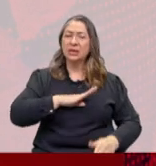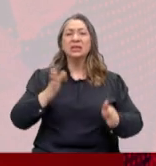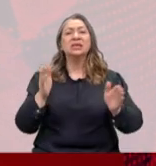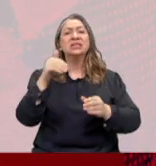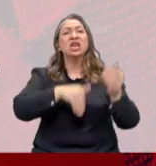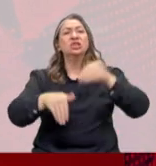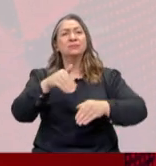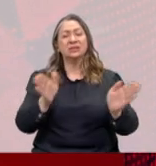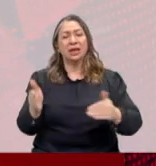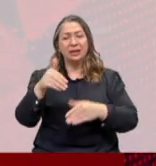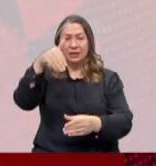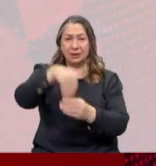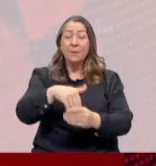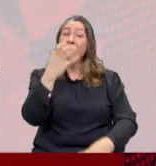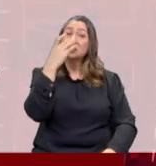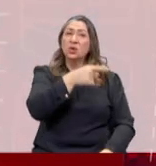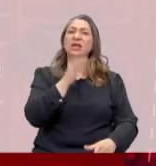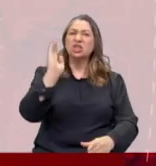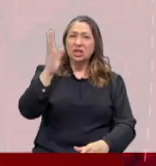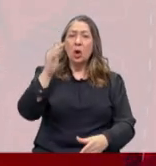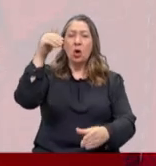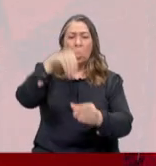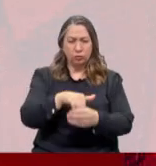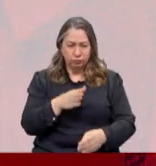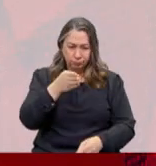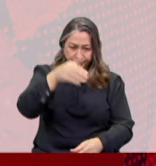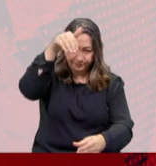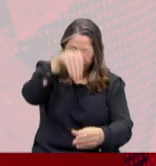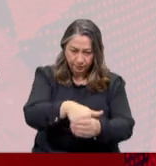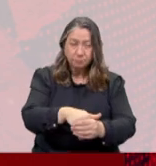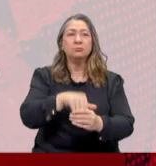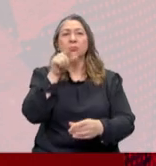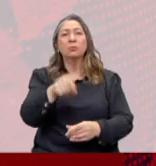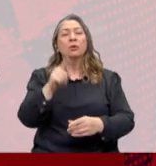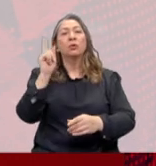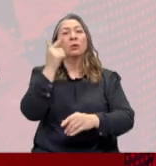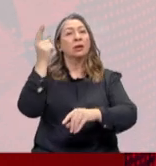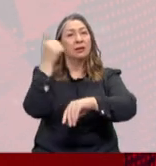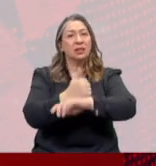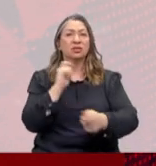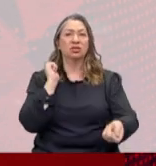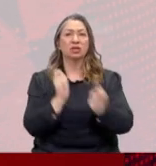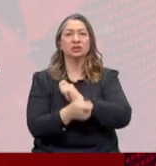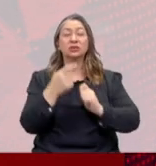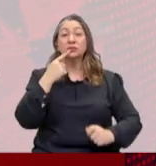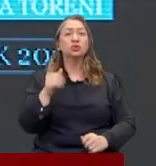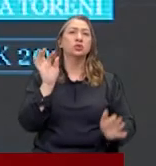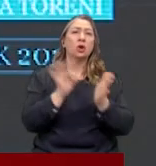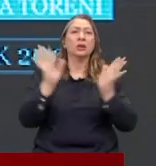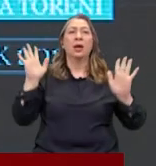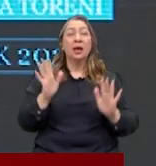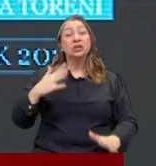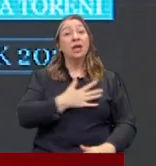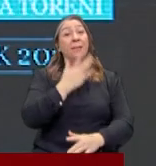sandığını bekleyeceksiniz, gideceksiniz, oyunuzu kullanacaksınız, otoriter yönetimi oylarınızla değiştireceksiniz diyoruz. Nokta.